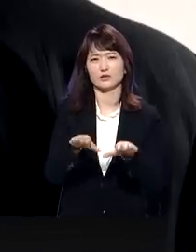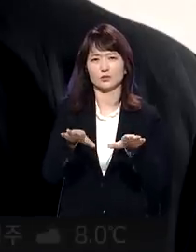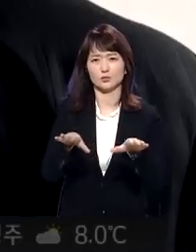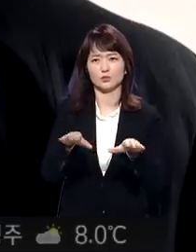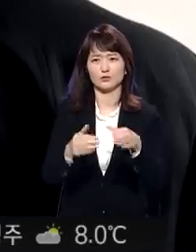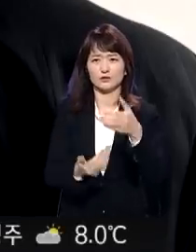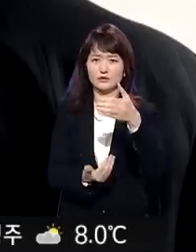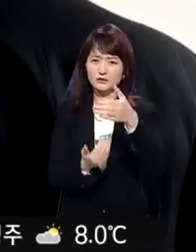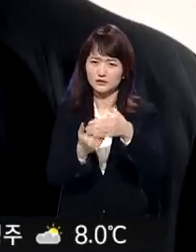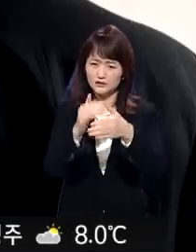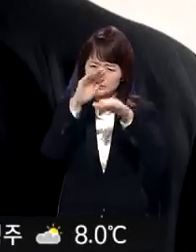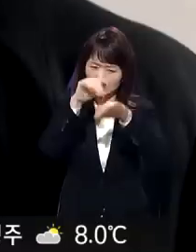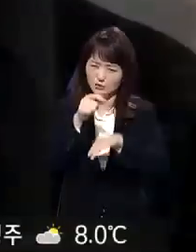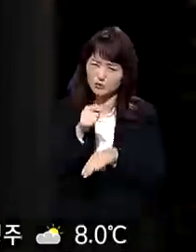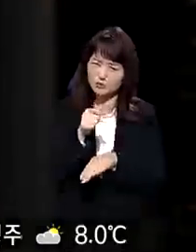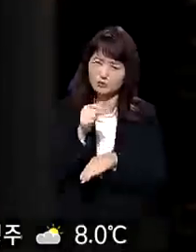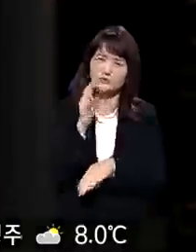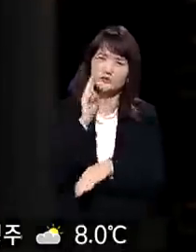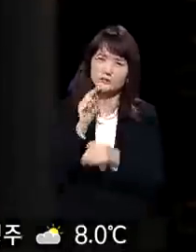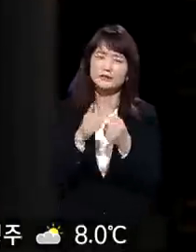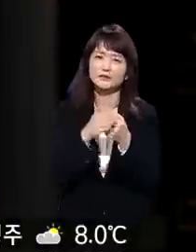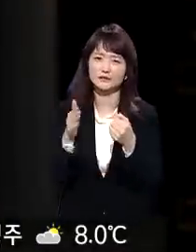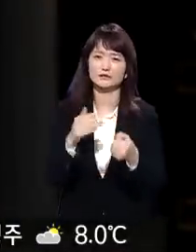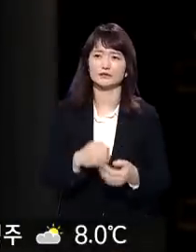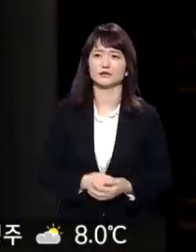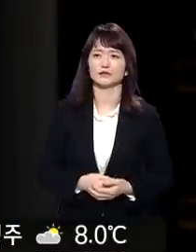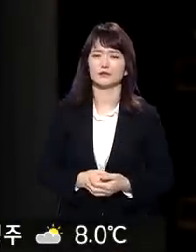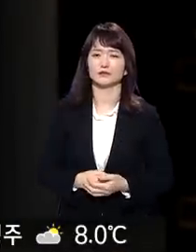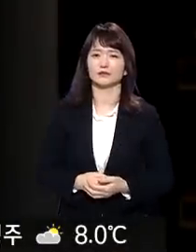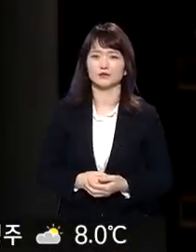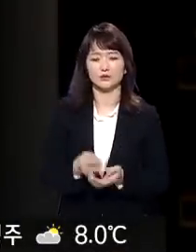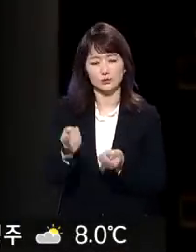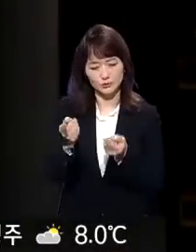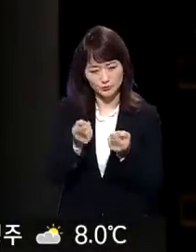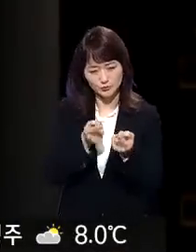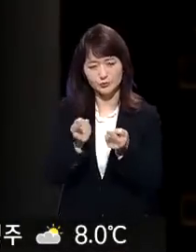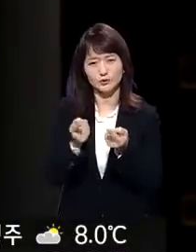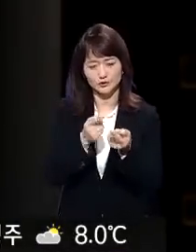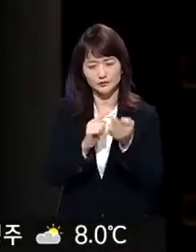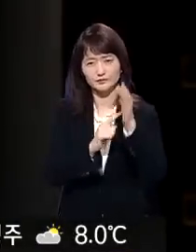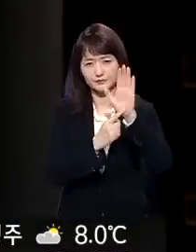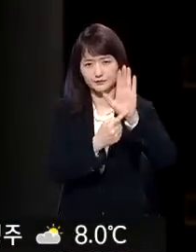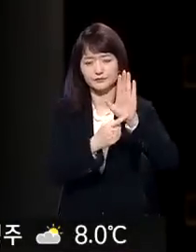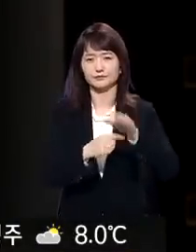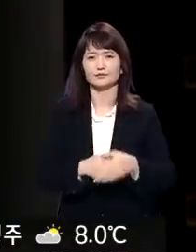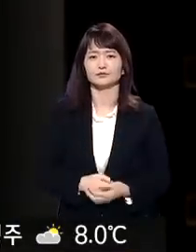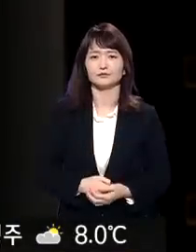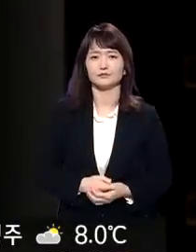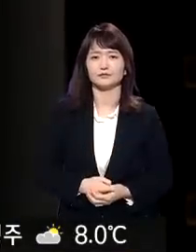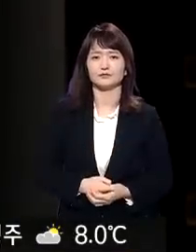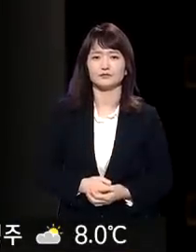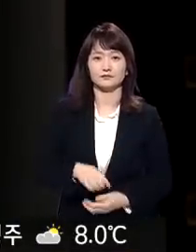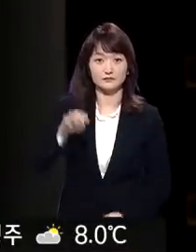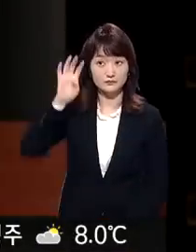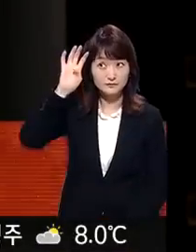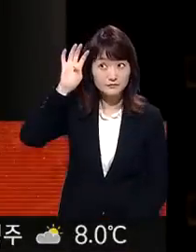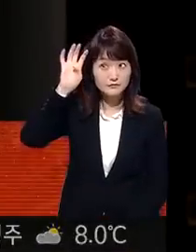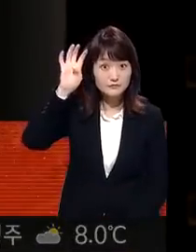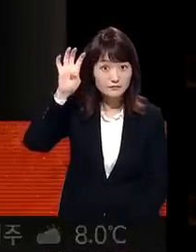사건 내용이 좀 그렇다 보니까 일단 조금만 수위를 낮춰서 좀 진행을 해보겠습니다. 자, 40여일